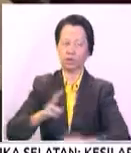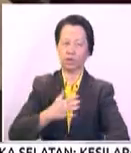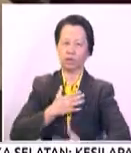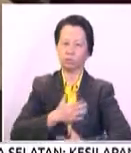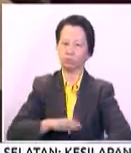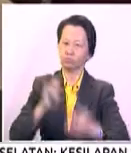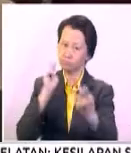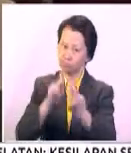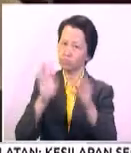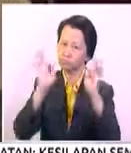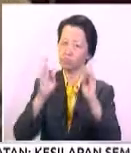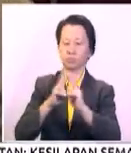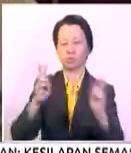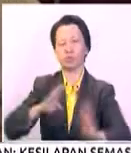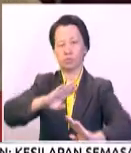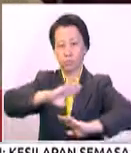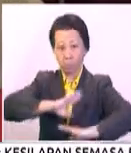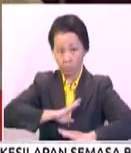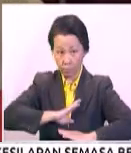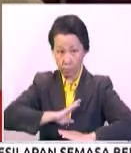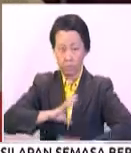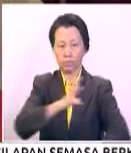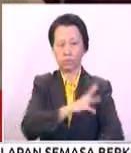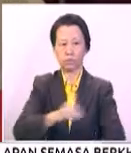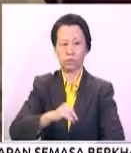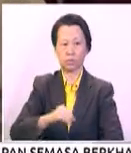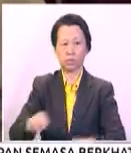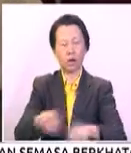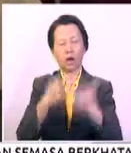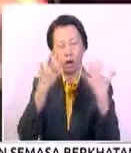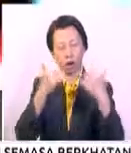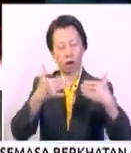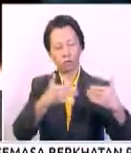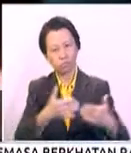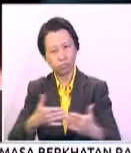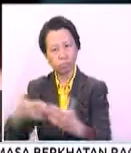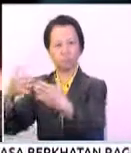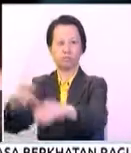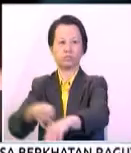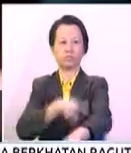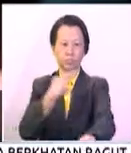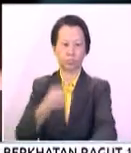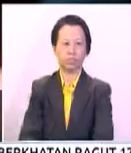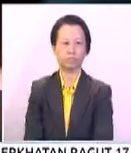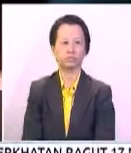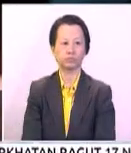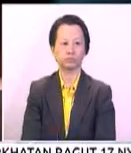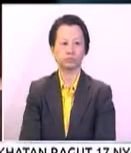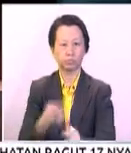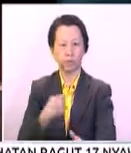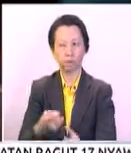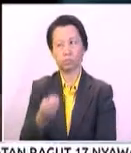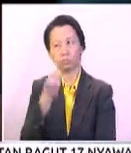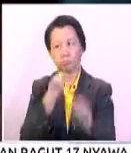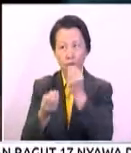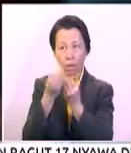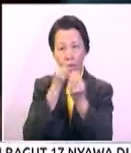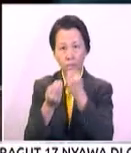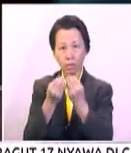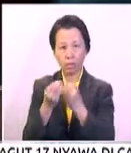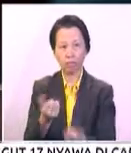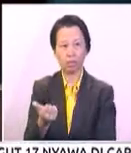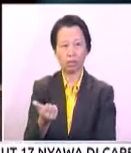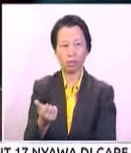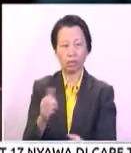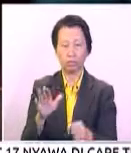dan sangat berpuas hati. Biarlah benda ini berpanjangan sentiasa. Dari segi makan semua